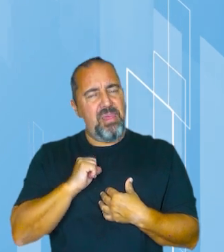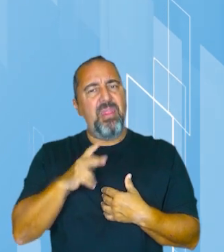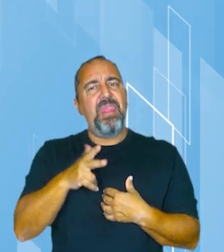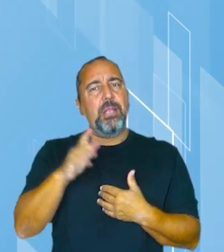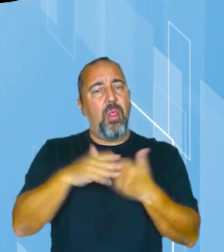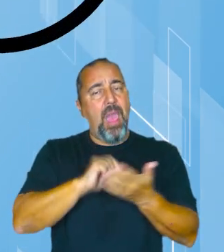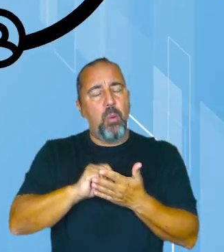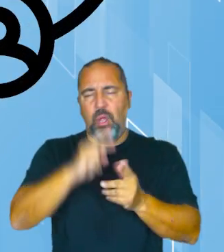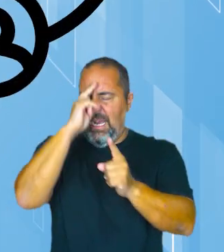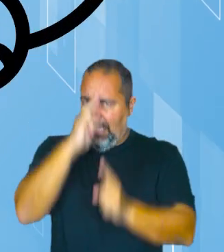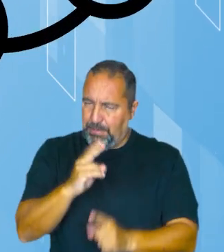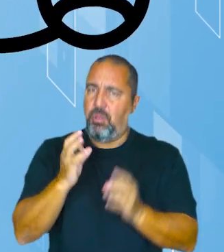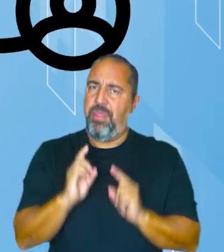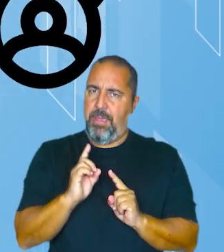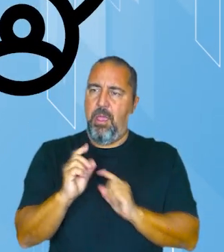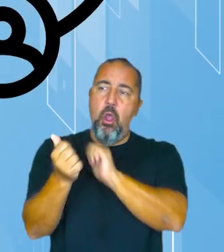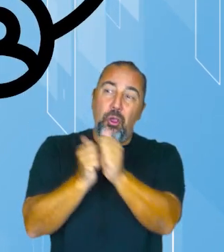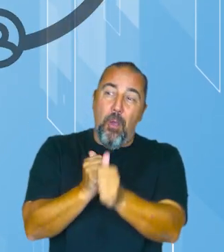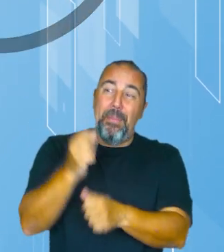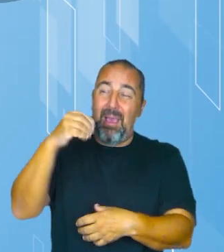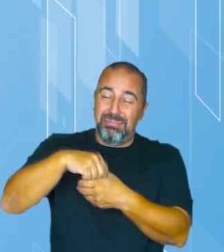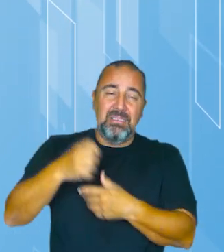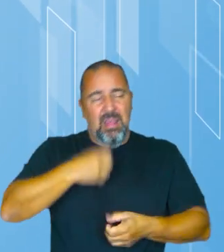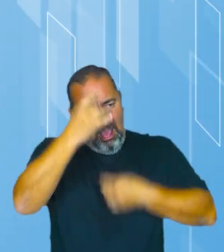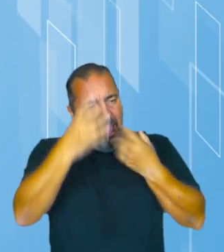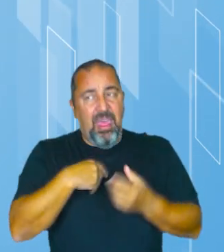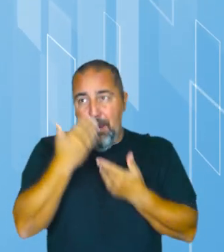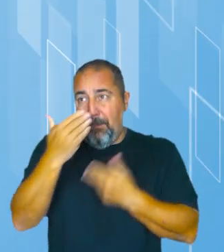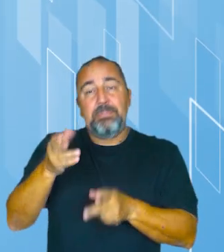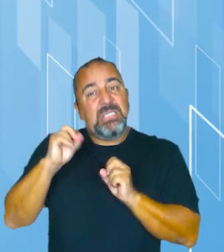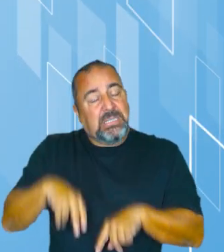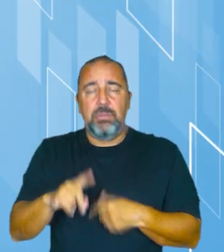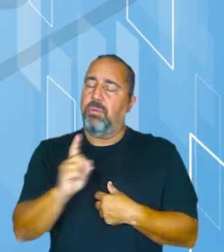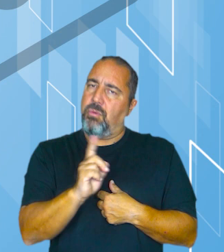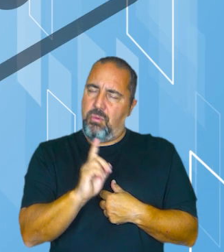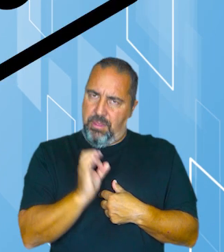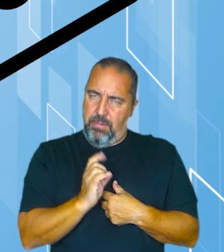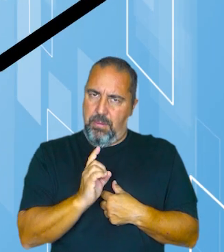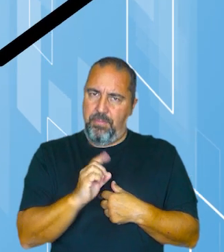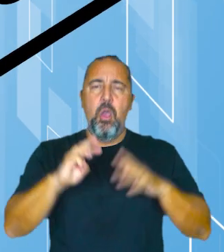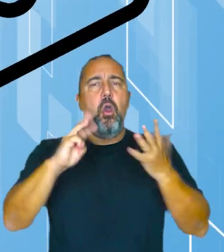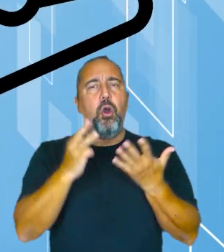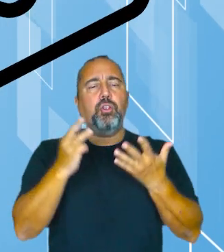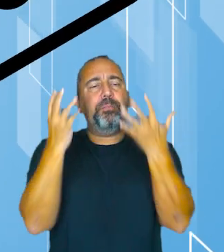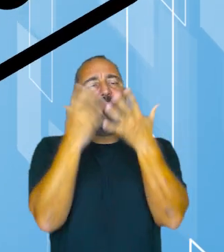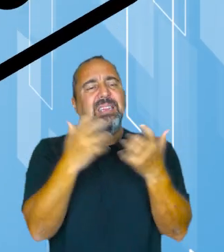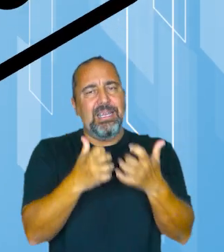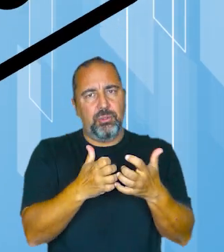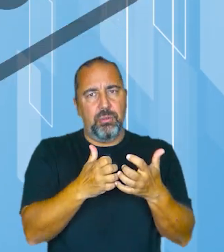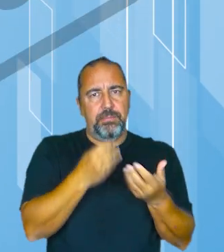eta egile eskubideak errespeta itzazu. Ez plagiatu eta etzazu erabili baimenik gabeko edukia.